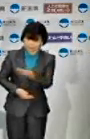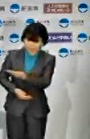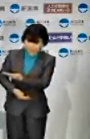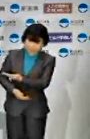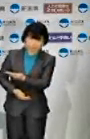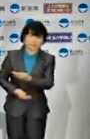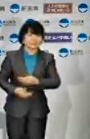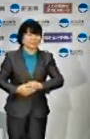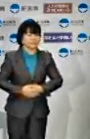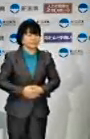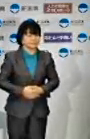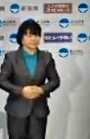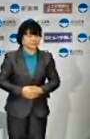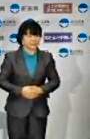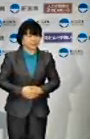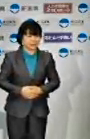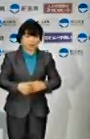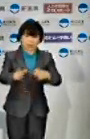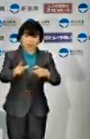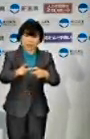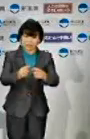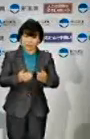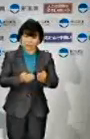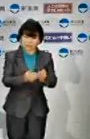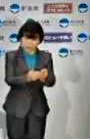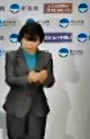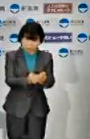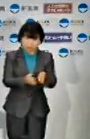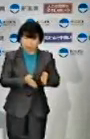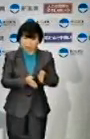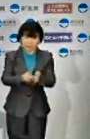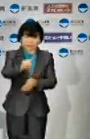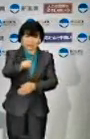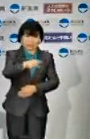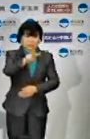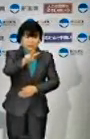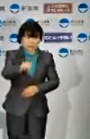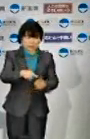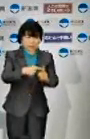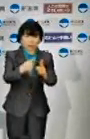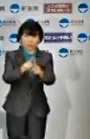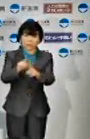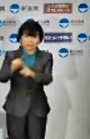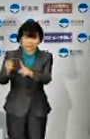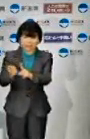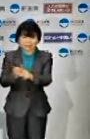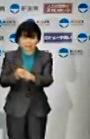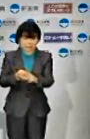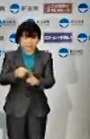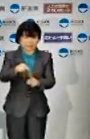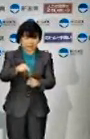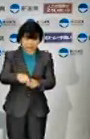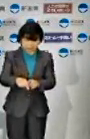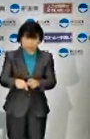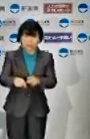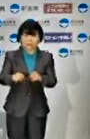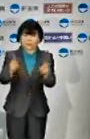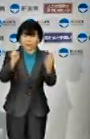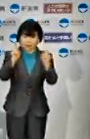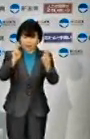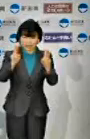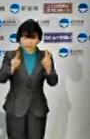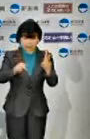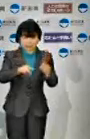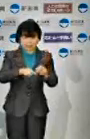休にお伺いします。 はい、 佐渡汽船が道のりホールディングスの出資を受け子会社となることが発表されました。改